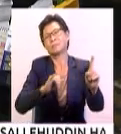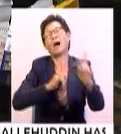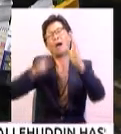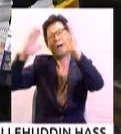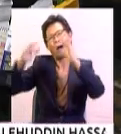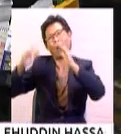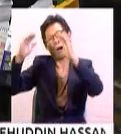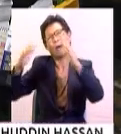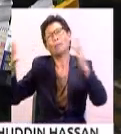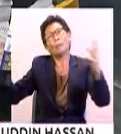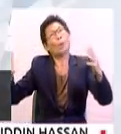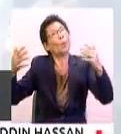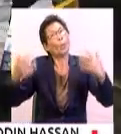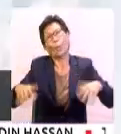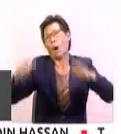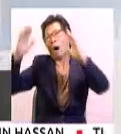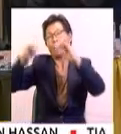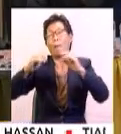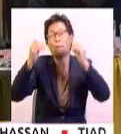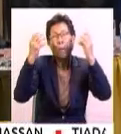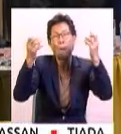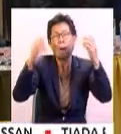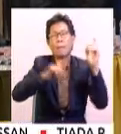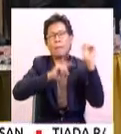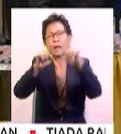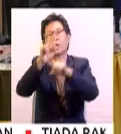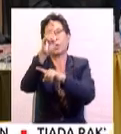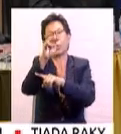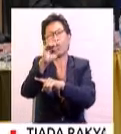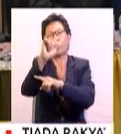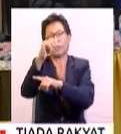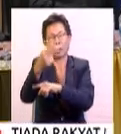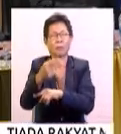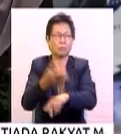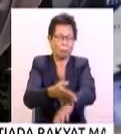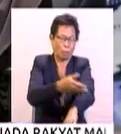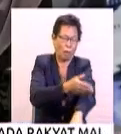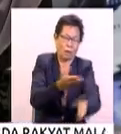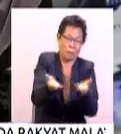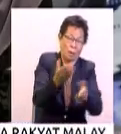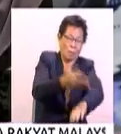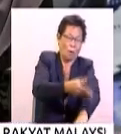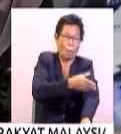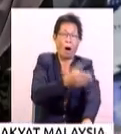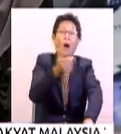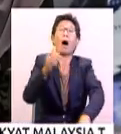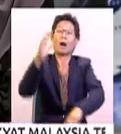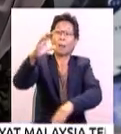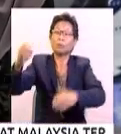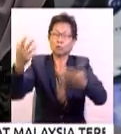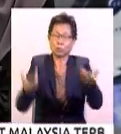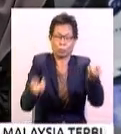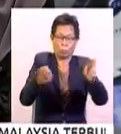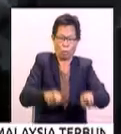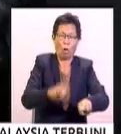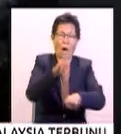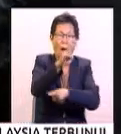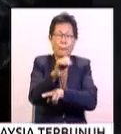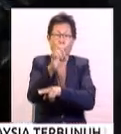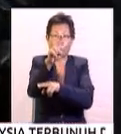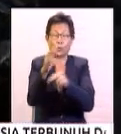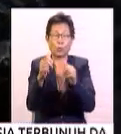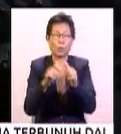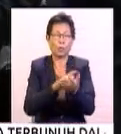ialah lebih ramai lagi yang pergi umrah. Dalam usaha menambah baik perkhidmatan, Andalusia telah memeterai memorandum